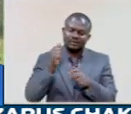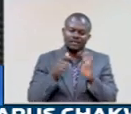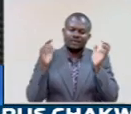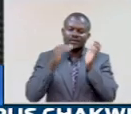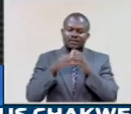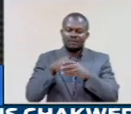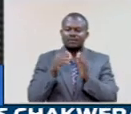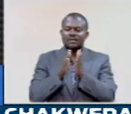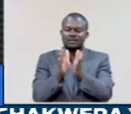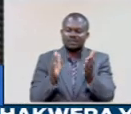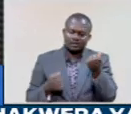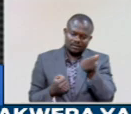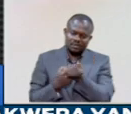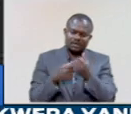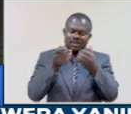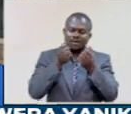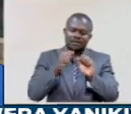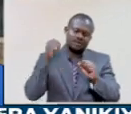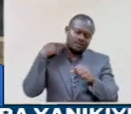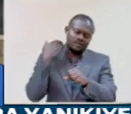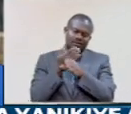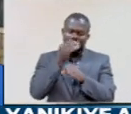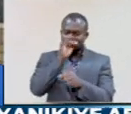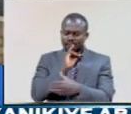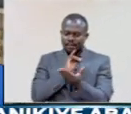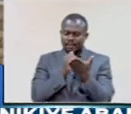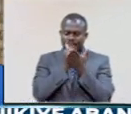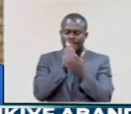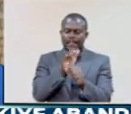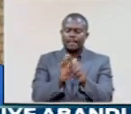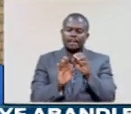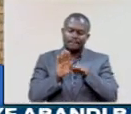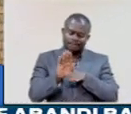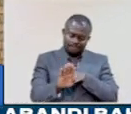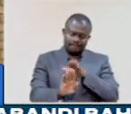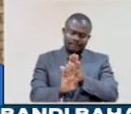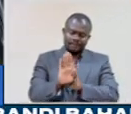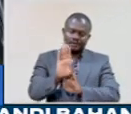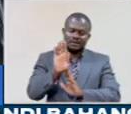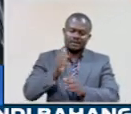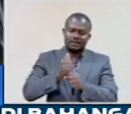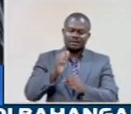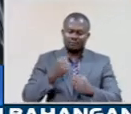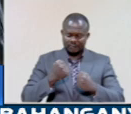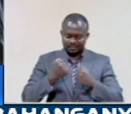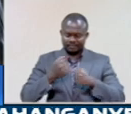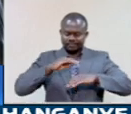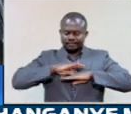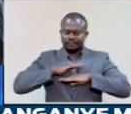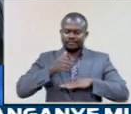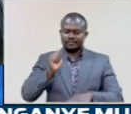ngo muri rusange inkunga zihabwa abarokotse genocide yakorewe abatutsi zirabafasha gutera intambwe ifatika mu kwigira uyu munsi